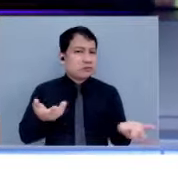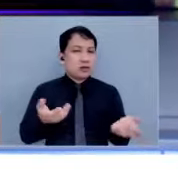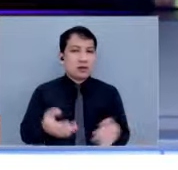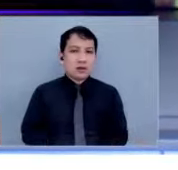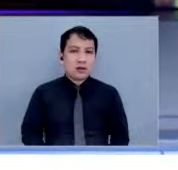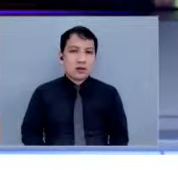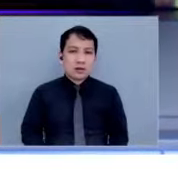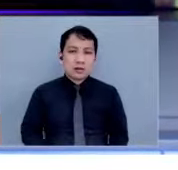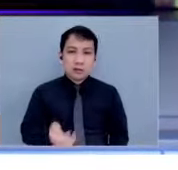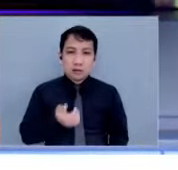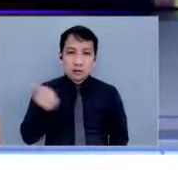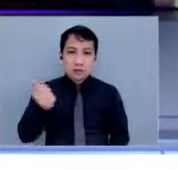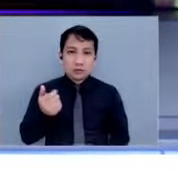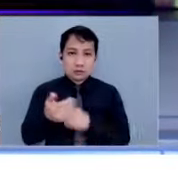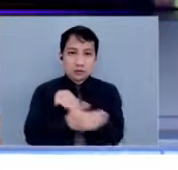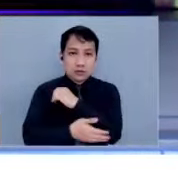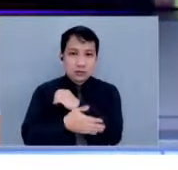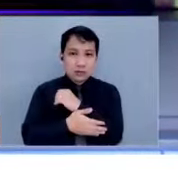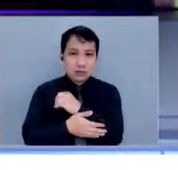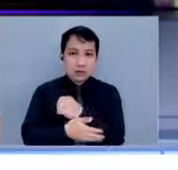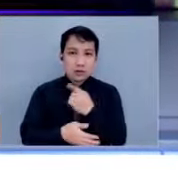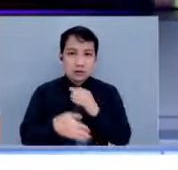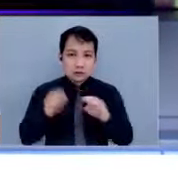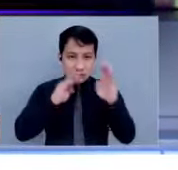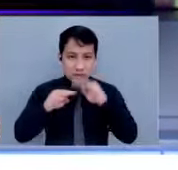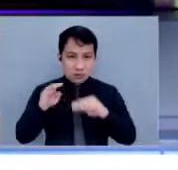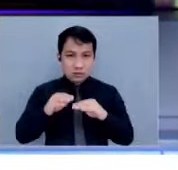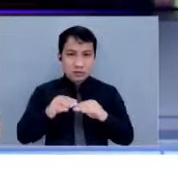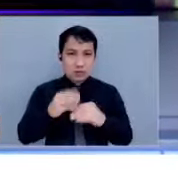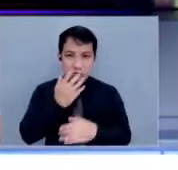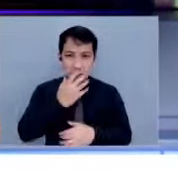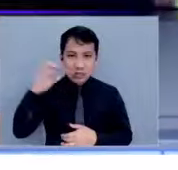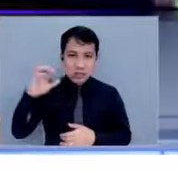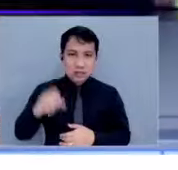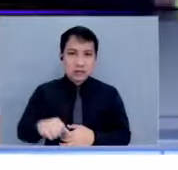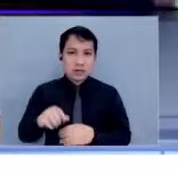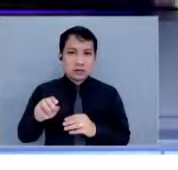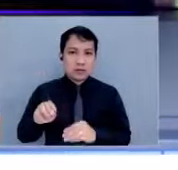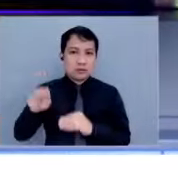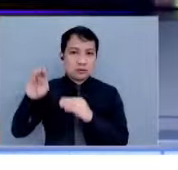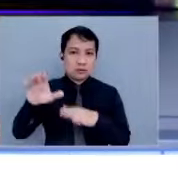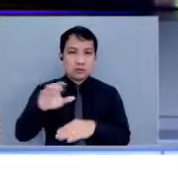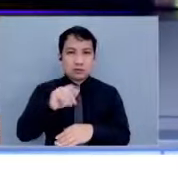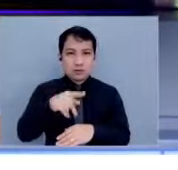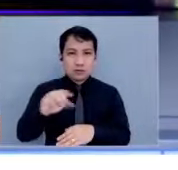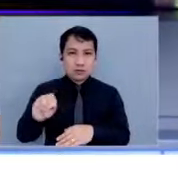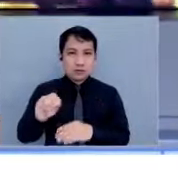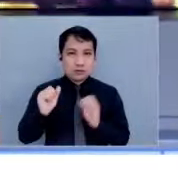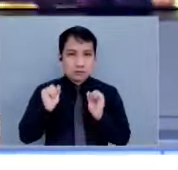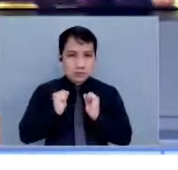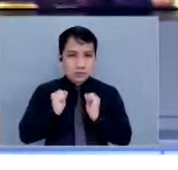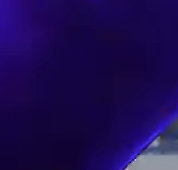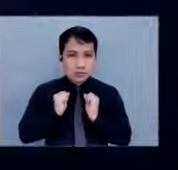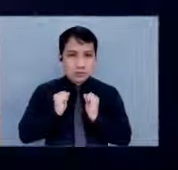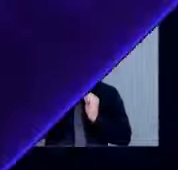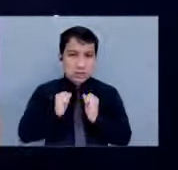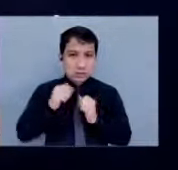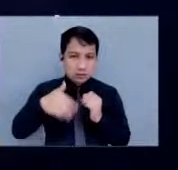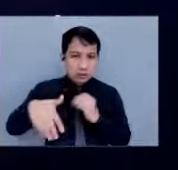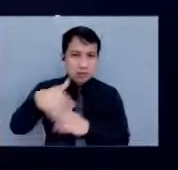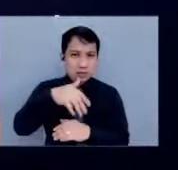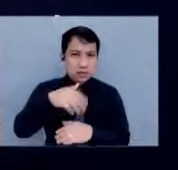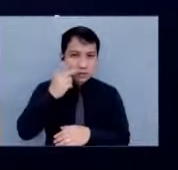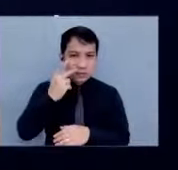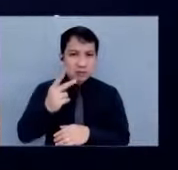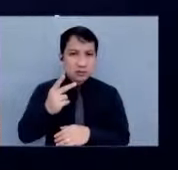sa ibang lugar sa bansa, problema ang sobrang init. Sa Mount Apo naman, nagyayelo ang paligid. Nakita ng mga hiker